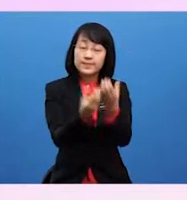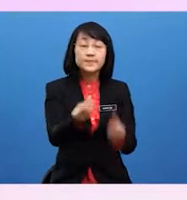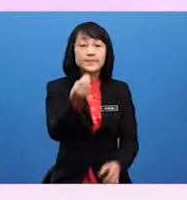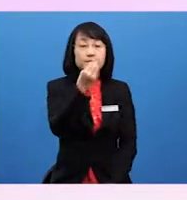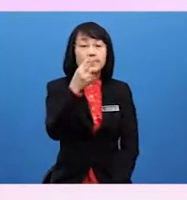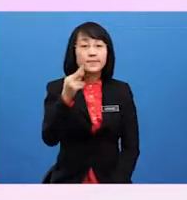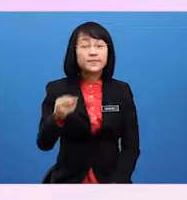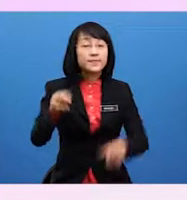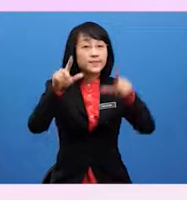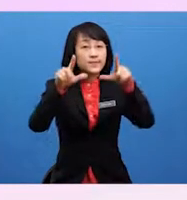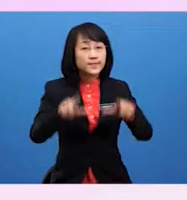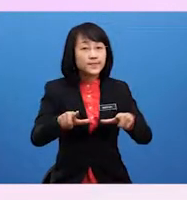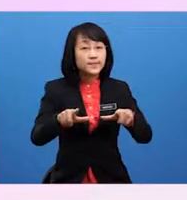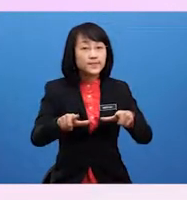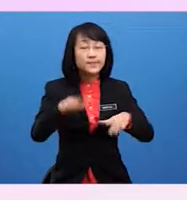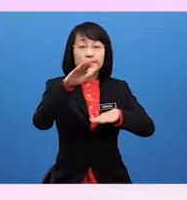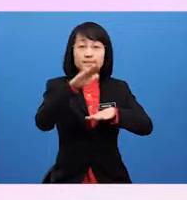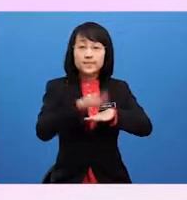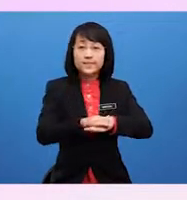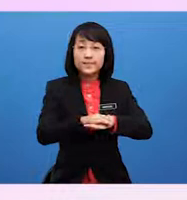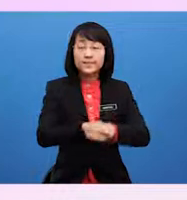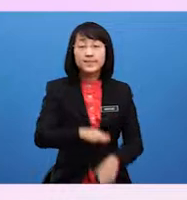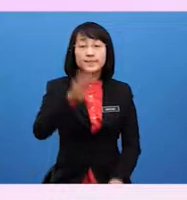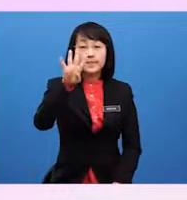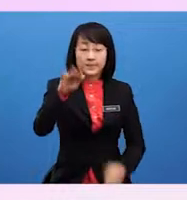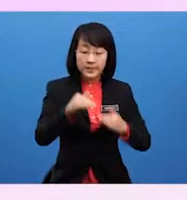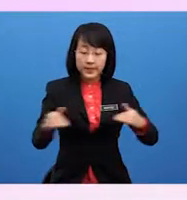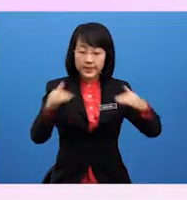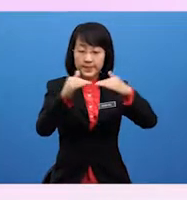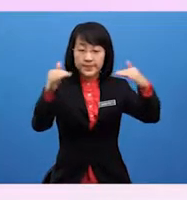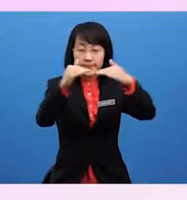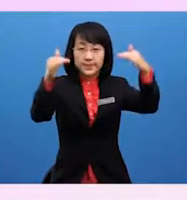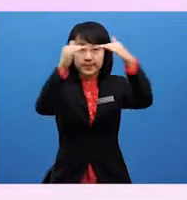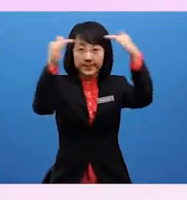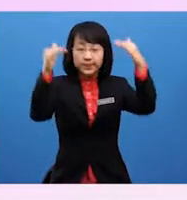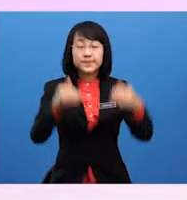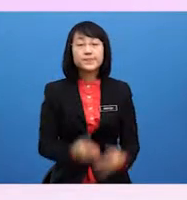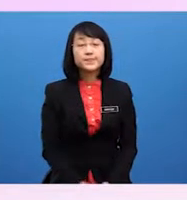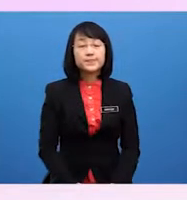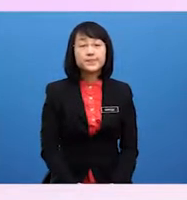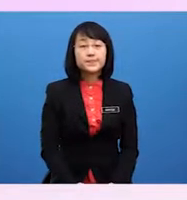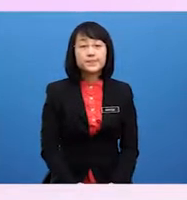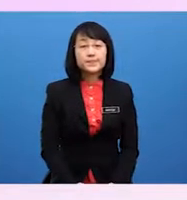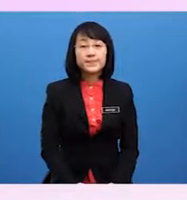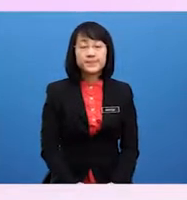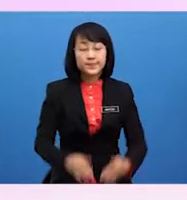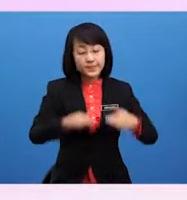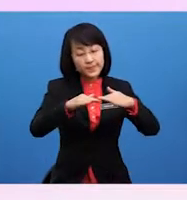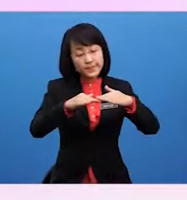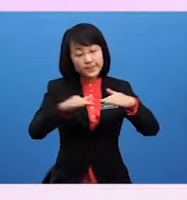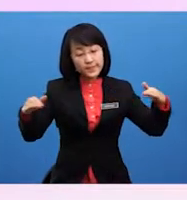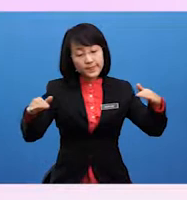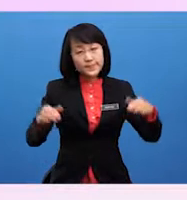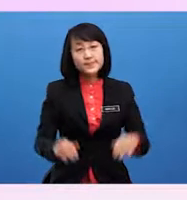yang diletakkan pada 4 aras yang berbeza. Aras pada piramid